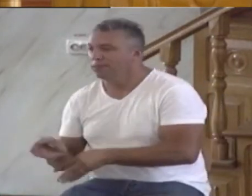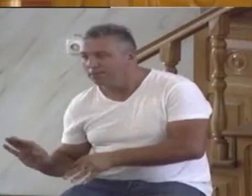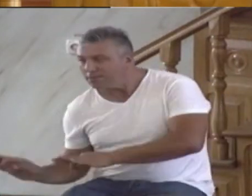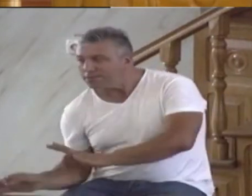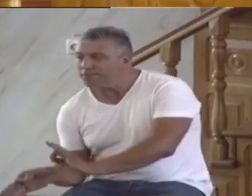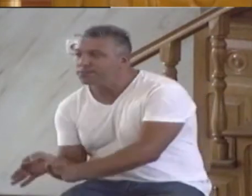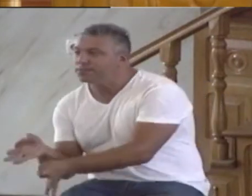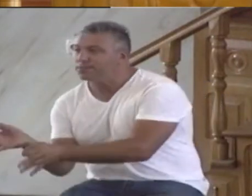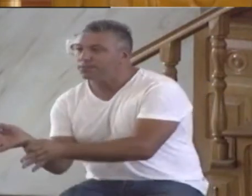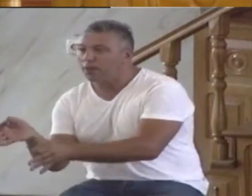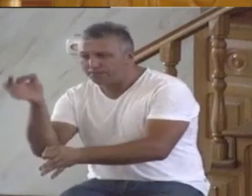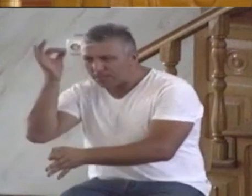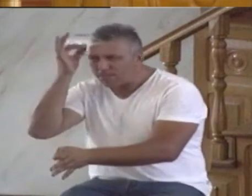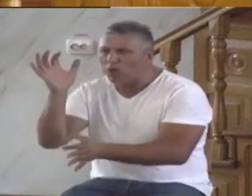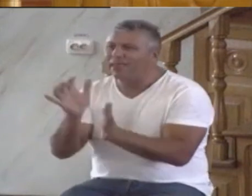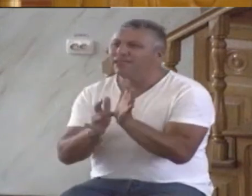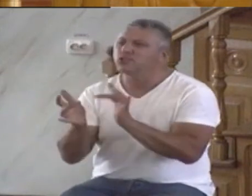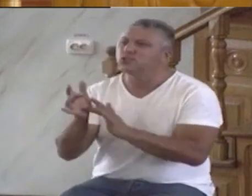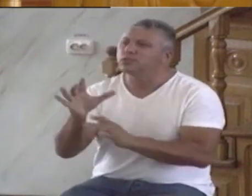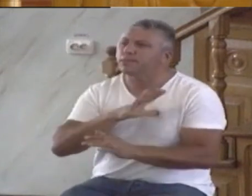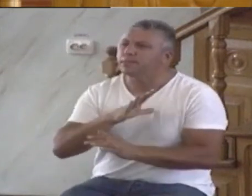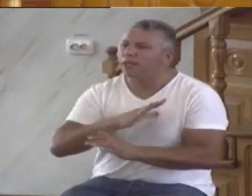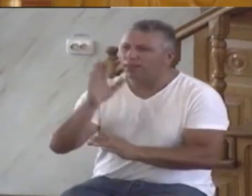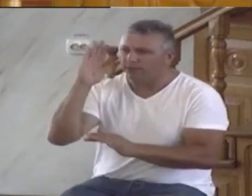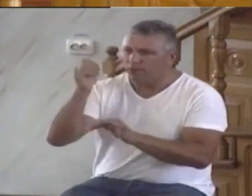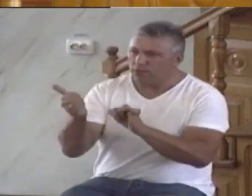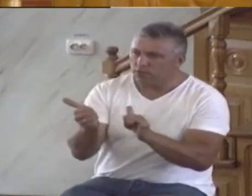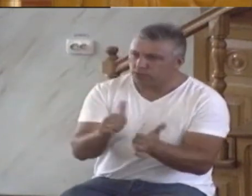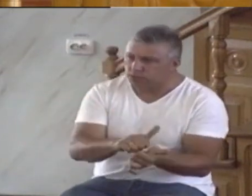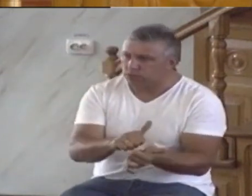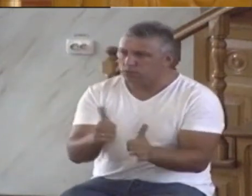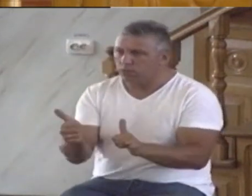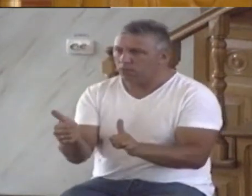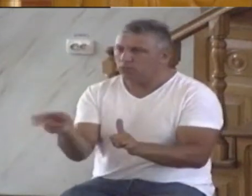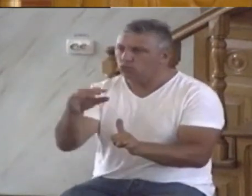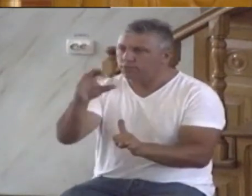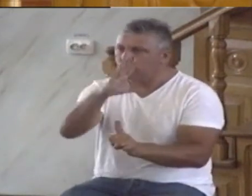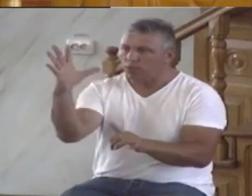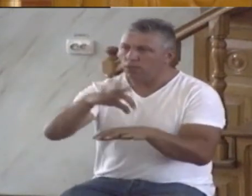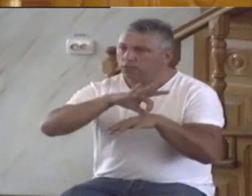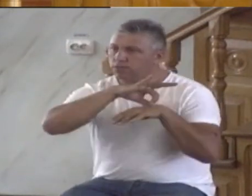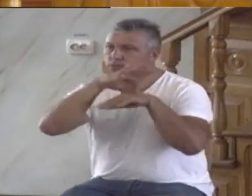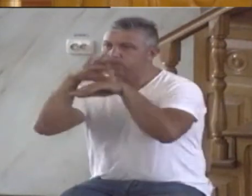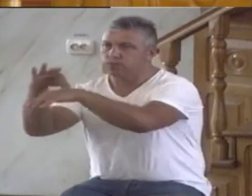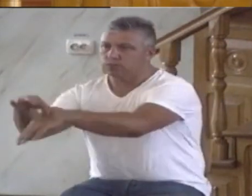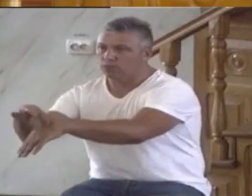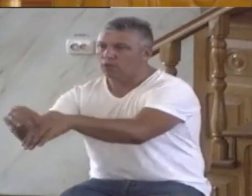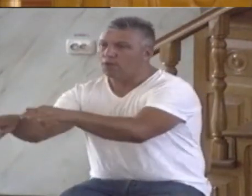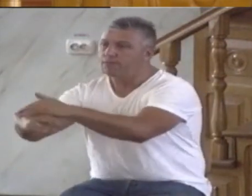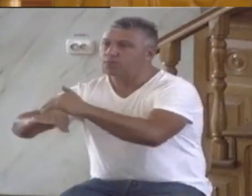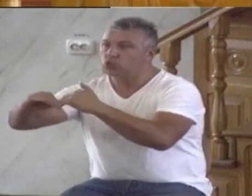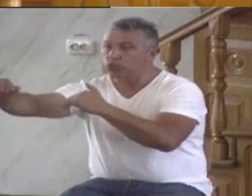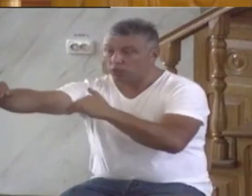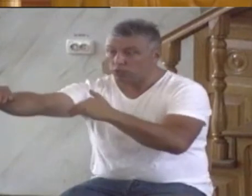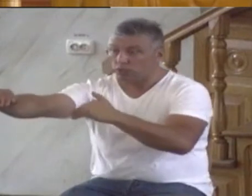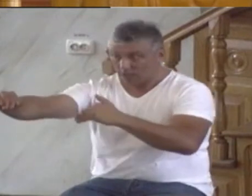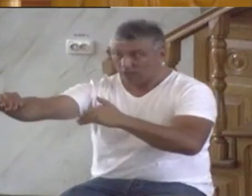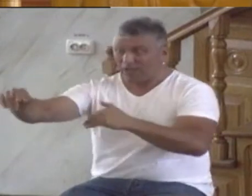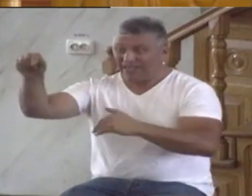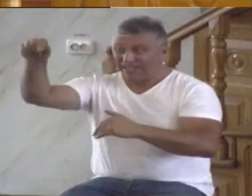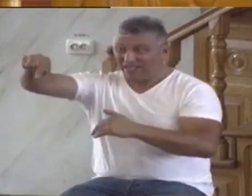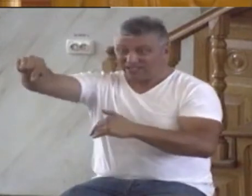сатана пришел к нему не сразу, в первый или второй день, или в первую неделю. По истечению 40 дней,